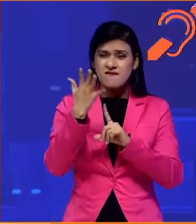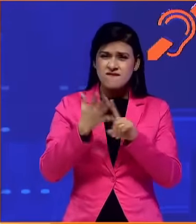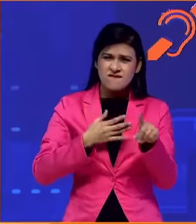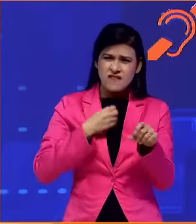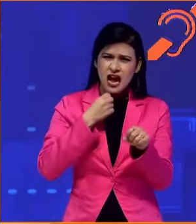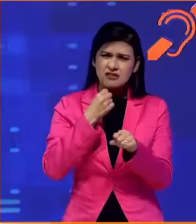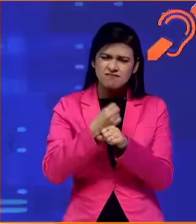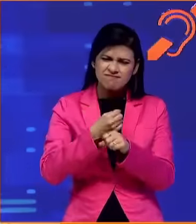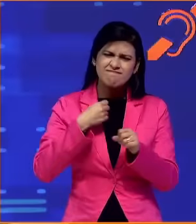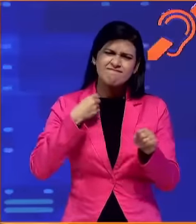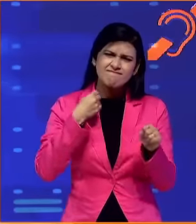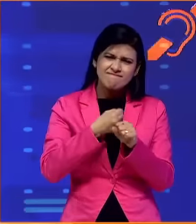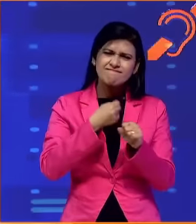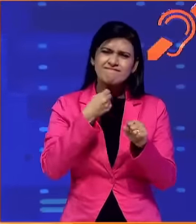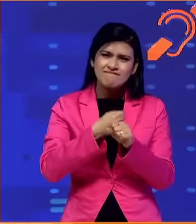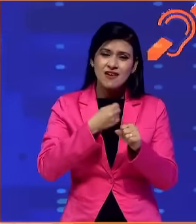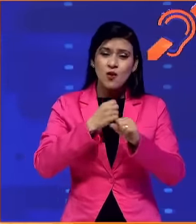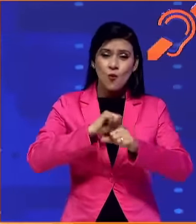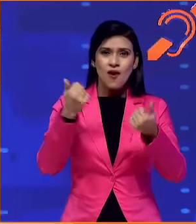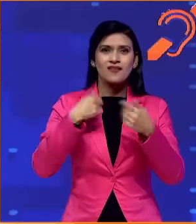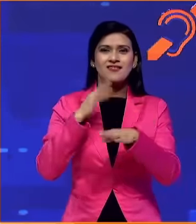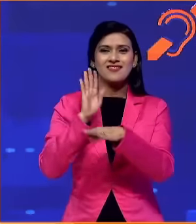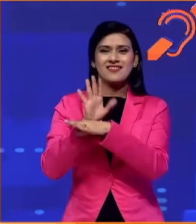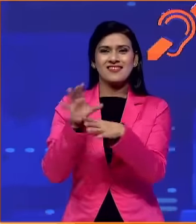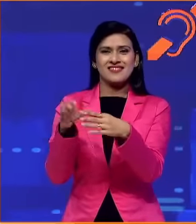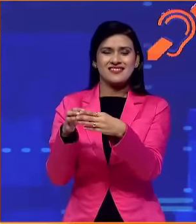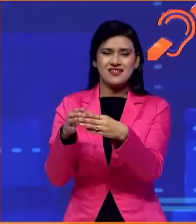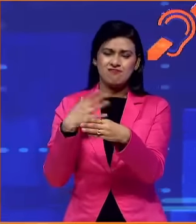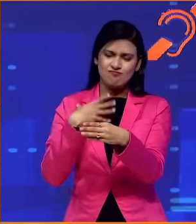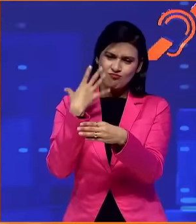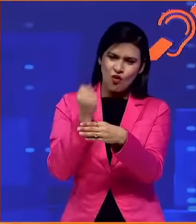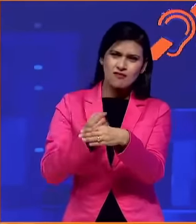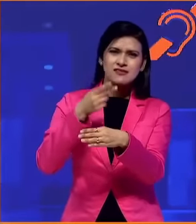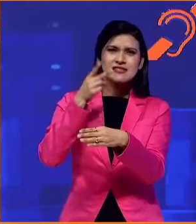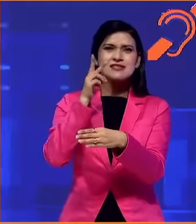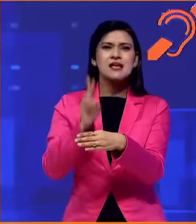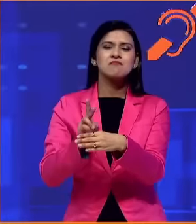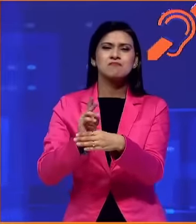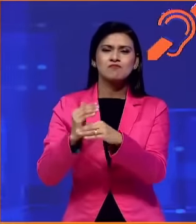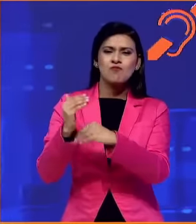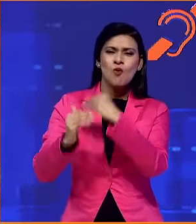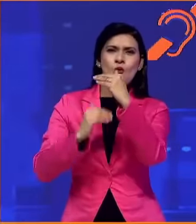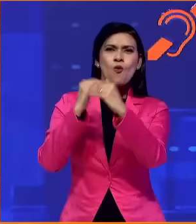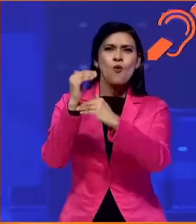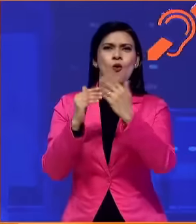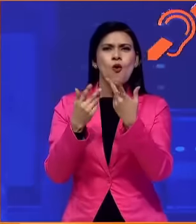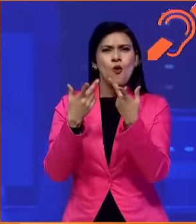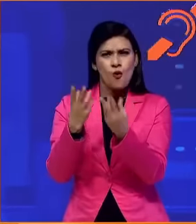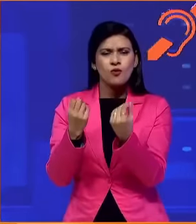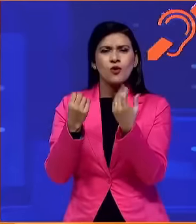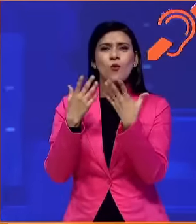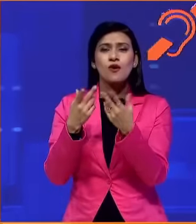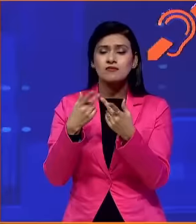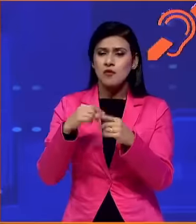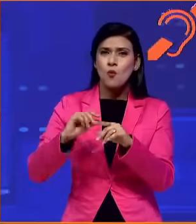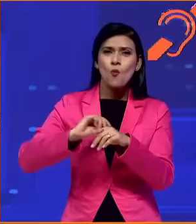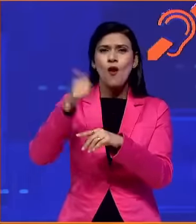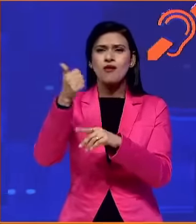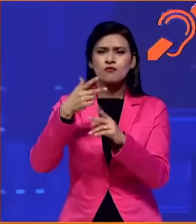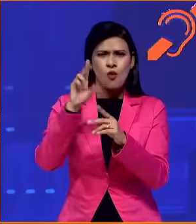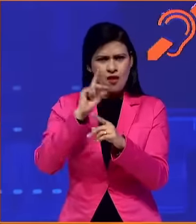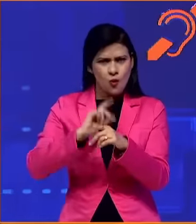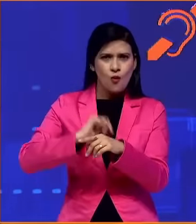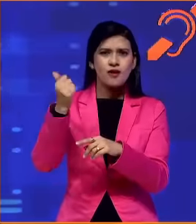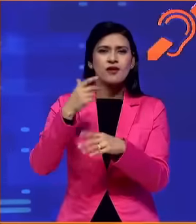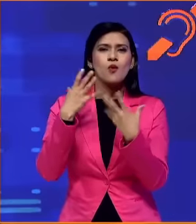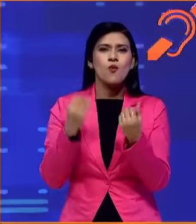बनानेमेंमैंने5सालतकजीतोड़मेहनतकीऔरअपनेजूतेघिसदिए।मैं उससरकारकोक्योंगिरानाचाहूंगा?हमचाहतेथेकि सरकारबेहतरढंगसेशासनकरेताकिहम दोबाराचुनेजासकें। होसकताहैकिआपनेइसेइसलिए